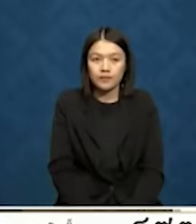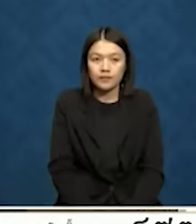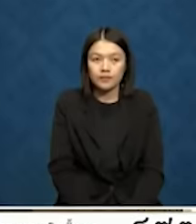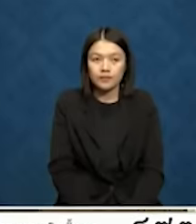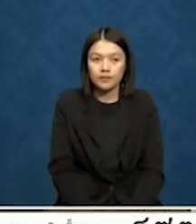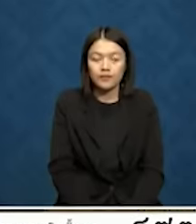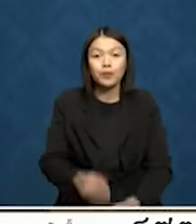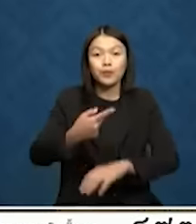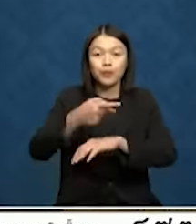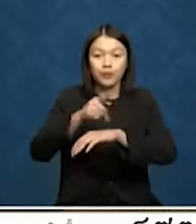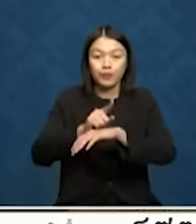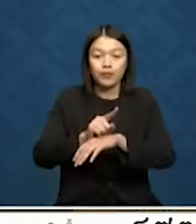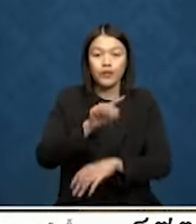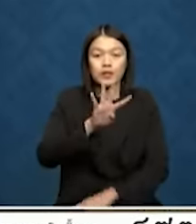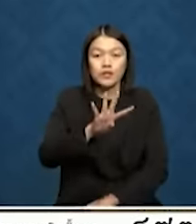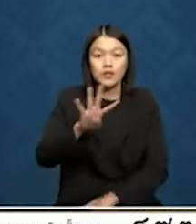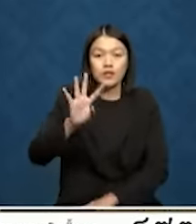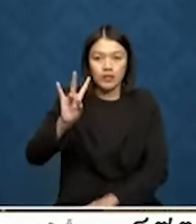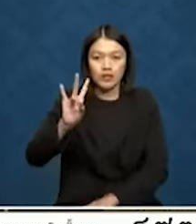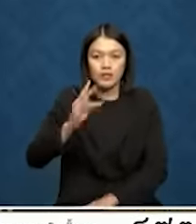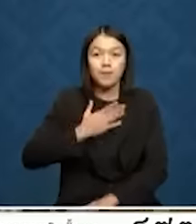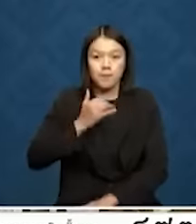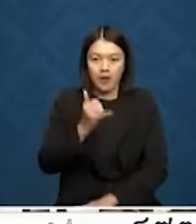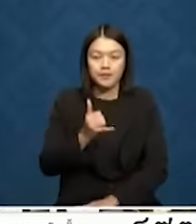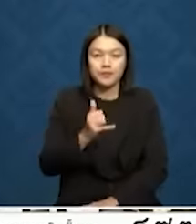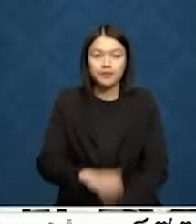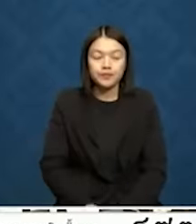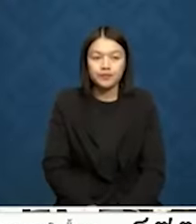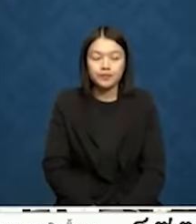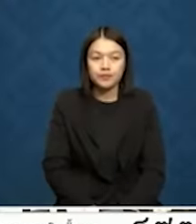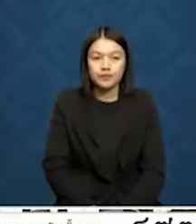ท่านประธานครับ447แสดงตนครับ